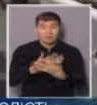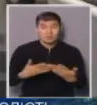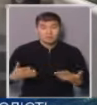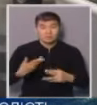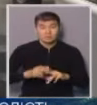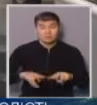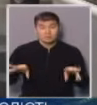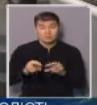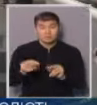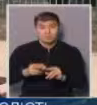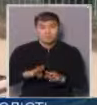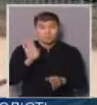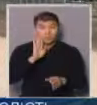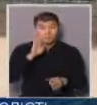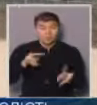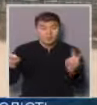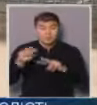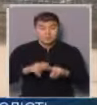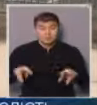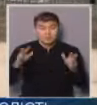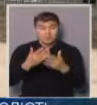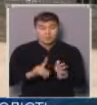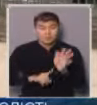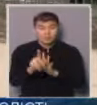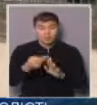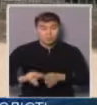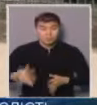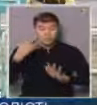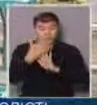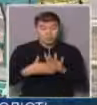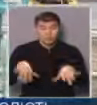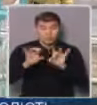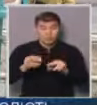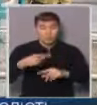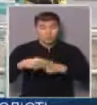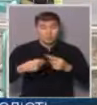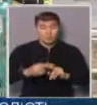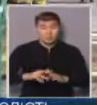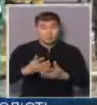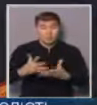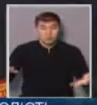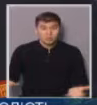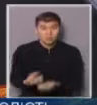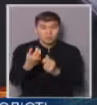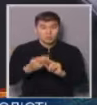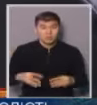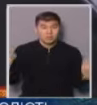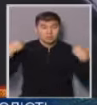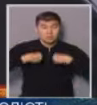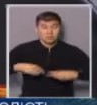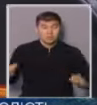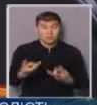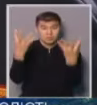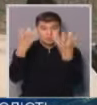техникалардың гидравликалық және су асты іздеу аппараттарының қолданылуы жолдарын түсіндірді. Одан бөлек тілшілер құтқару құтқарушылардың киімін киіп өрт